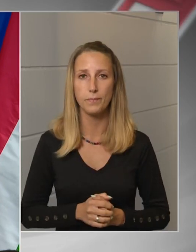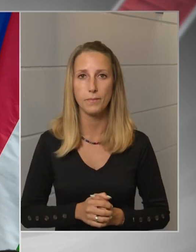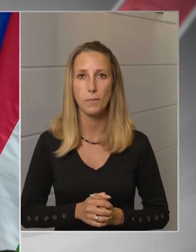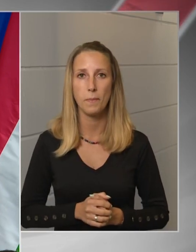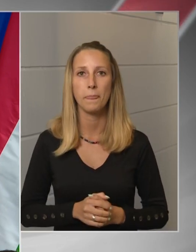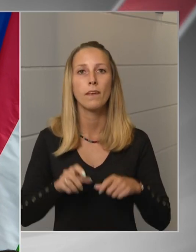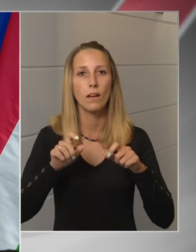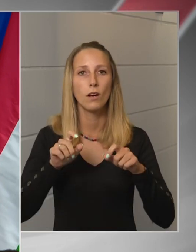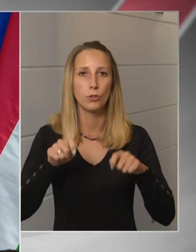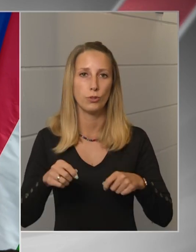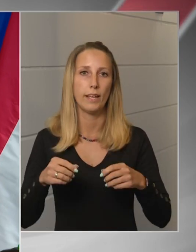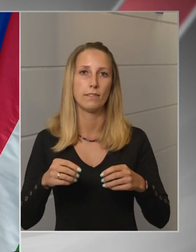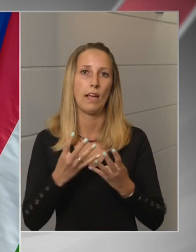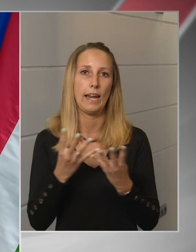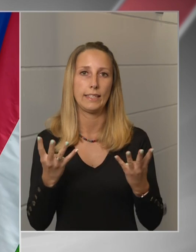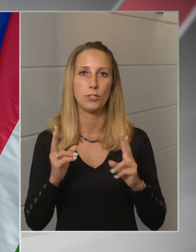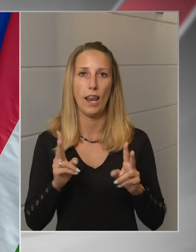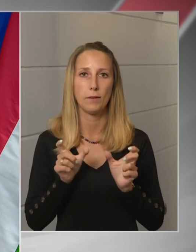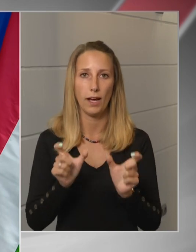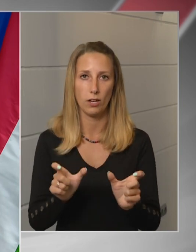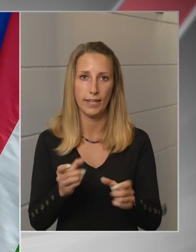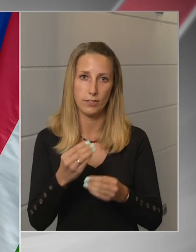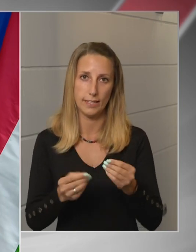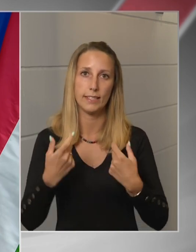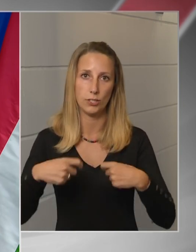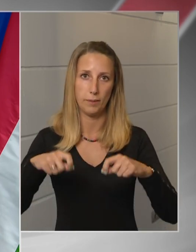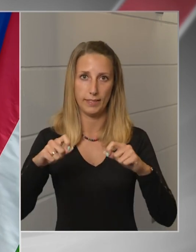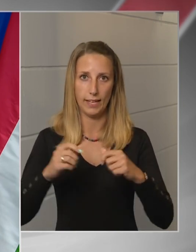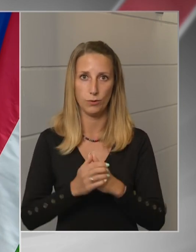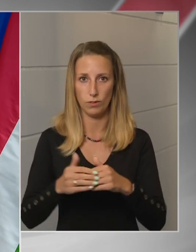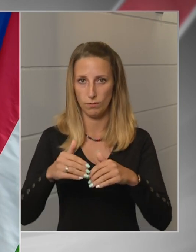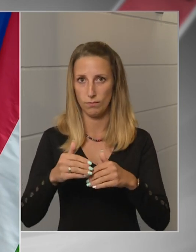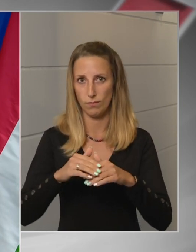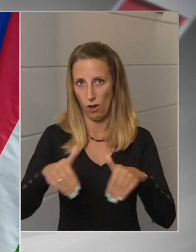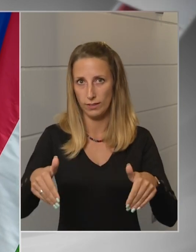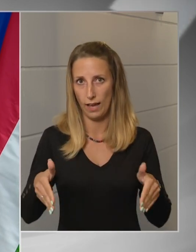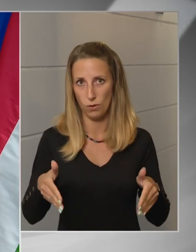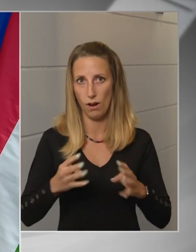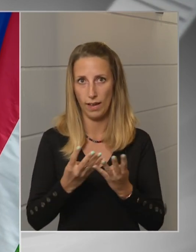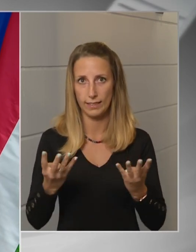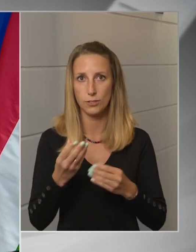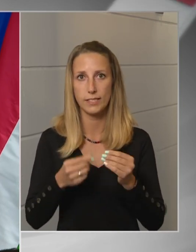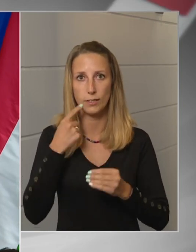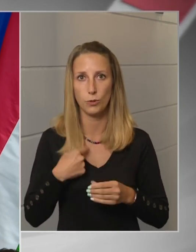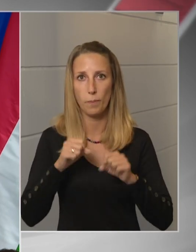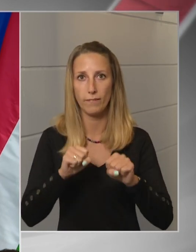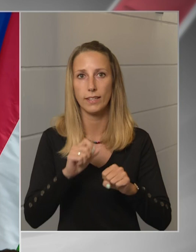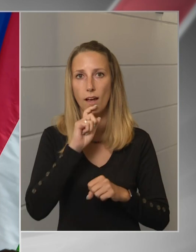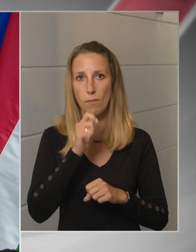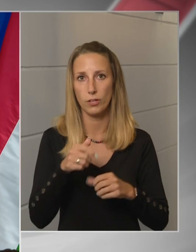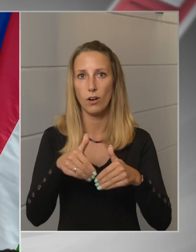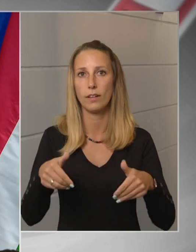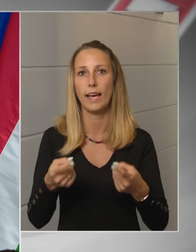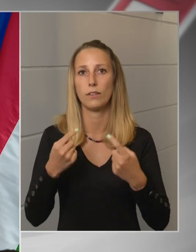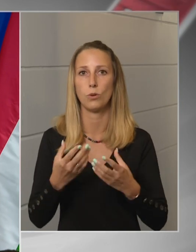Döntően kerítéssel lehet megakadályozni, ezért is építettünk mi a déli határa kerítést, azért tudjuk megvédeni a magyar határta